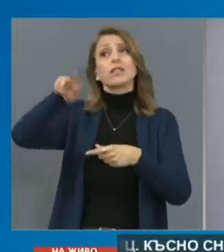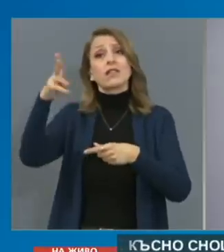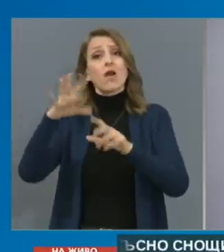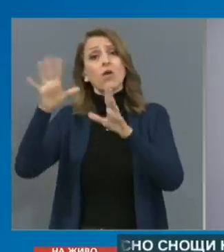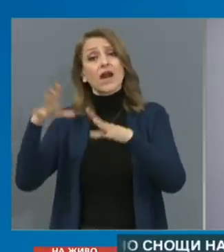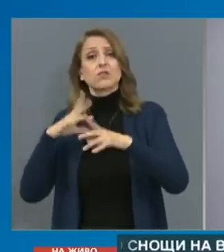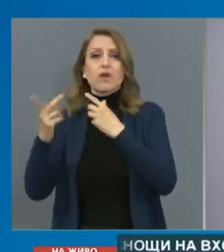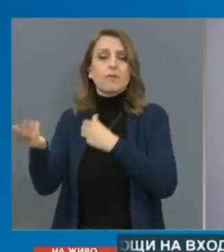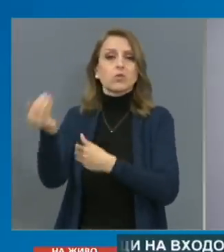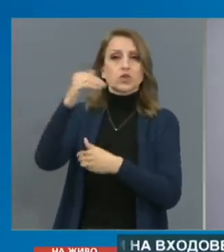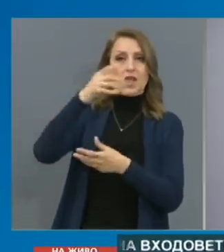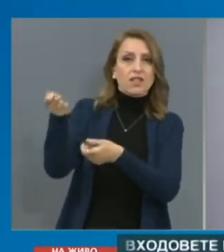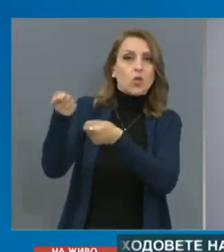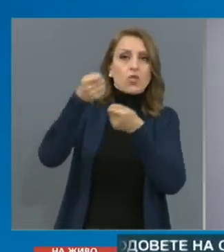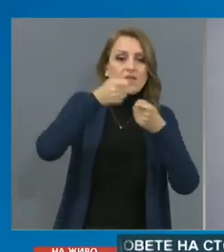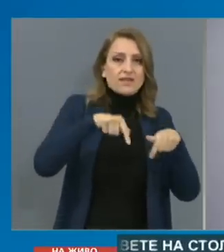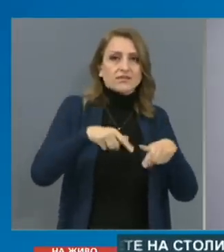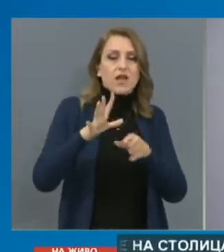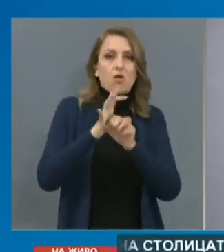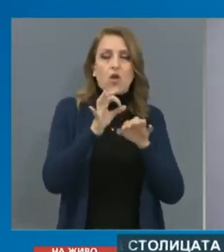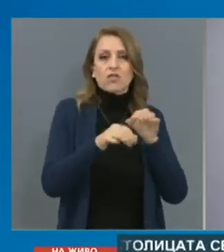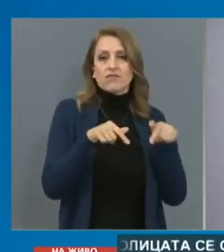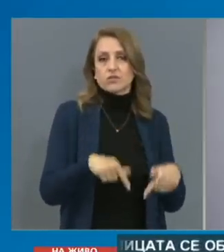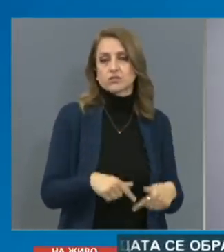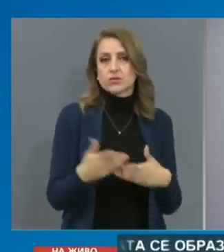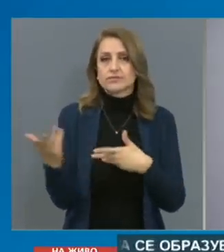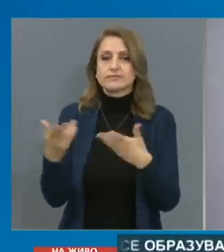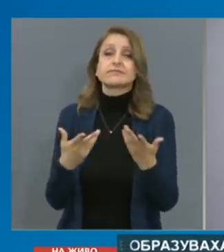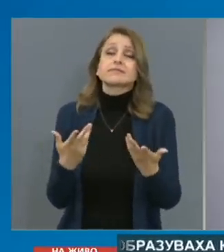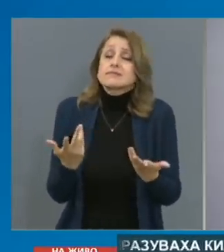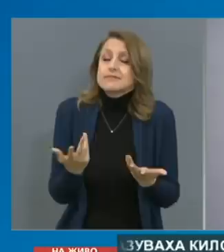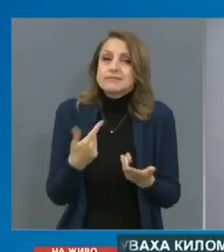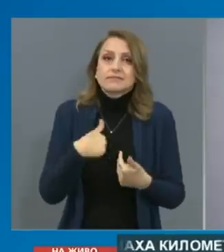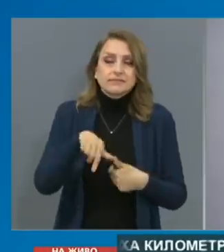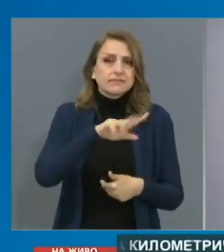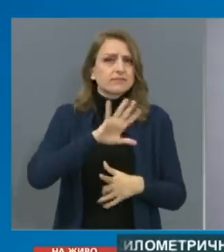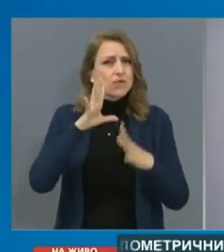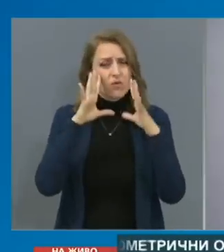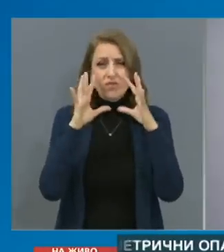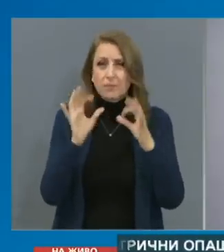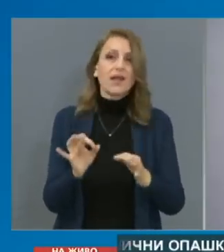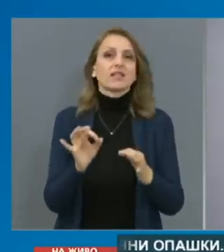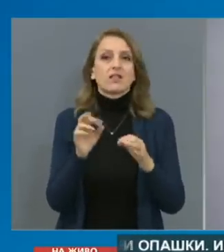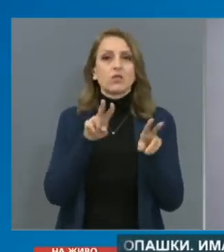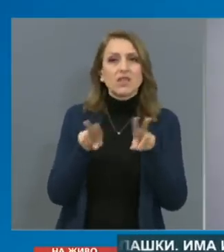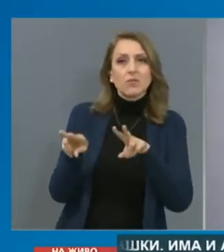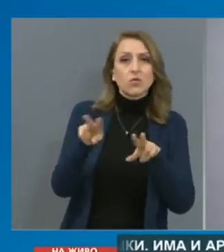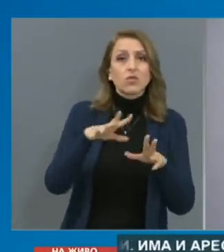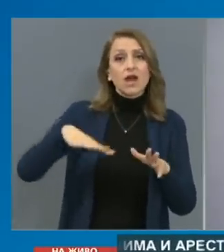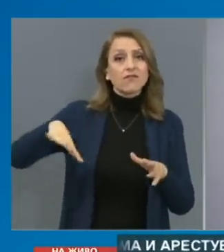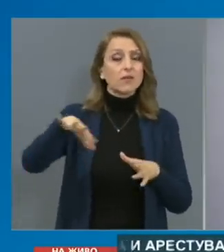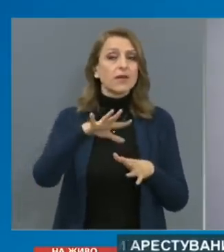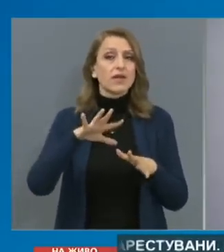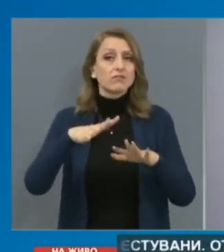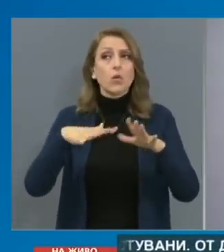София. Така че ние много внимателно ще наблюдаваме обстановката и вие сами ще се уверите по броя